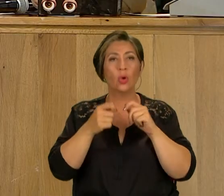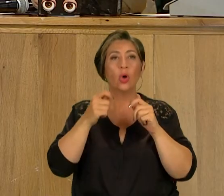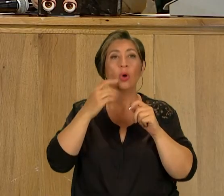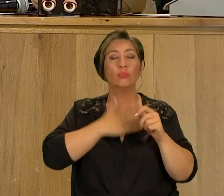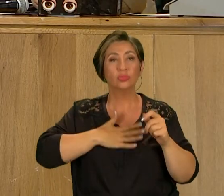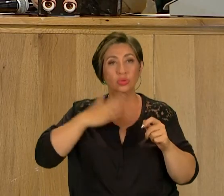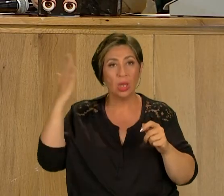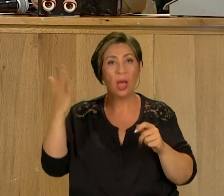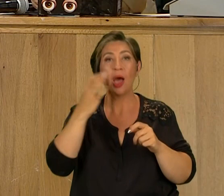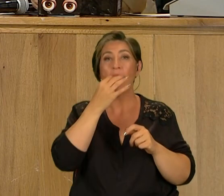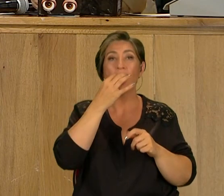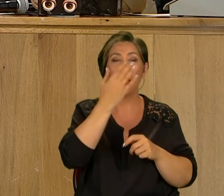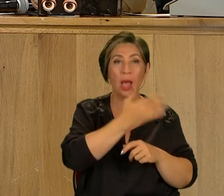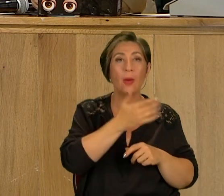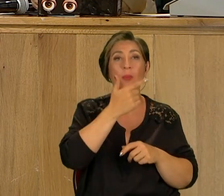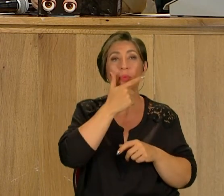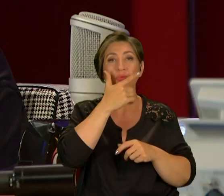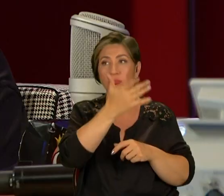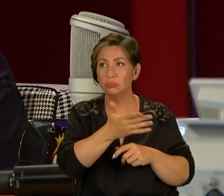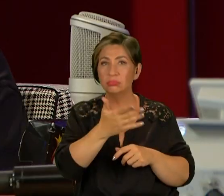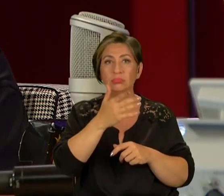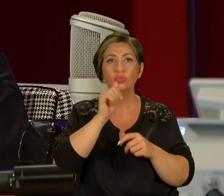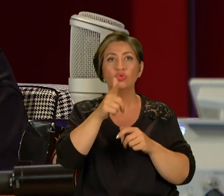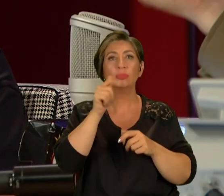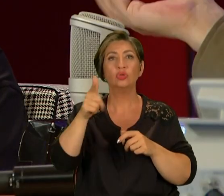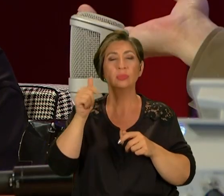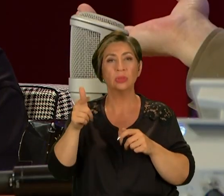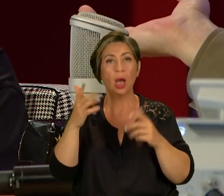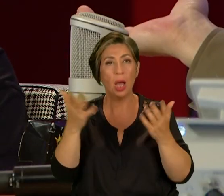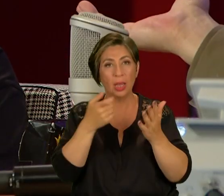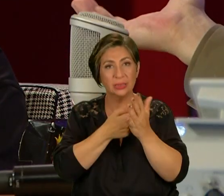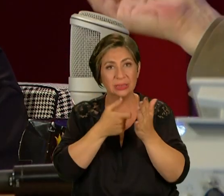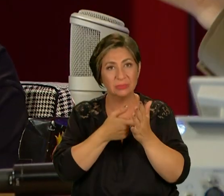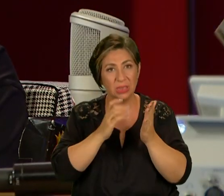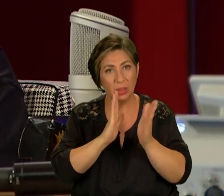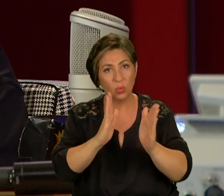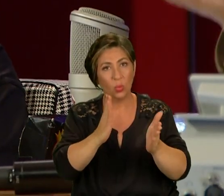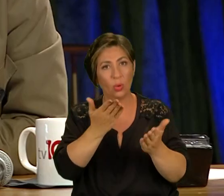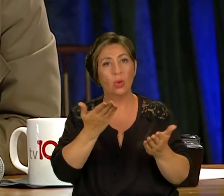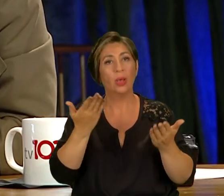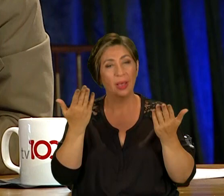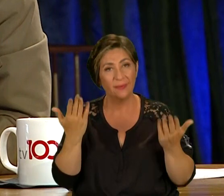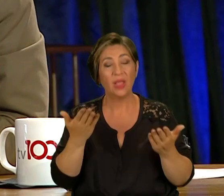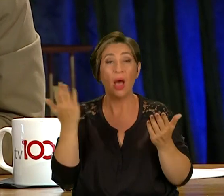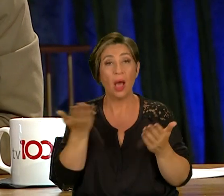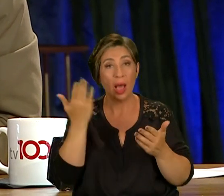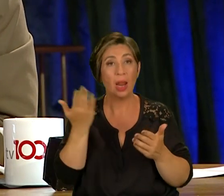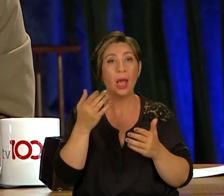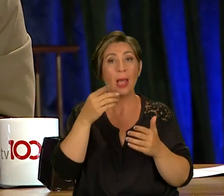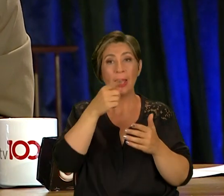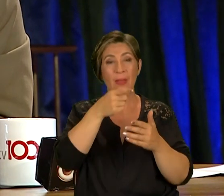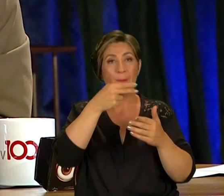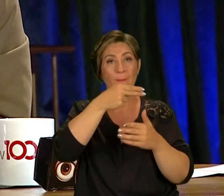Uludağ'da, Ankara'da, Bodrum'da, her yerde şubeler açıldı. Ama hala senin isminle gidiyor. Tabii ki öyle gidiyor. Hala